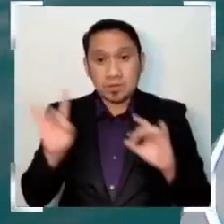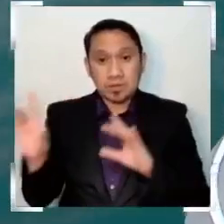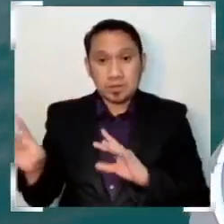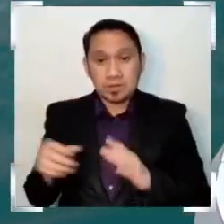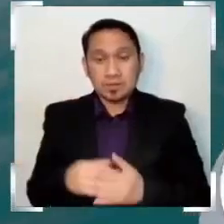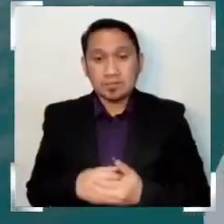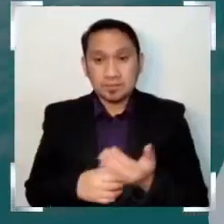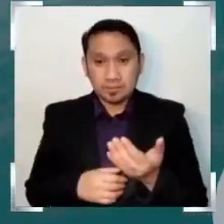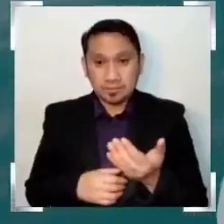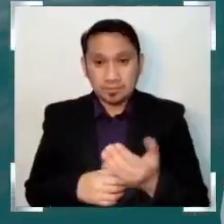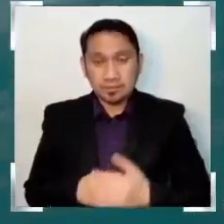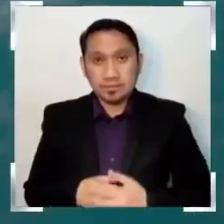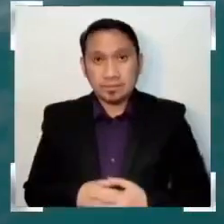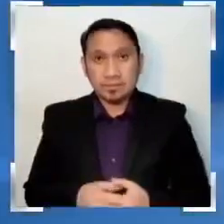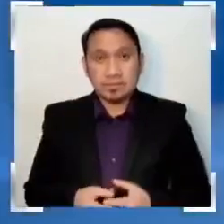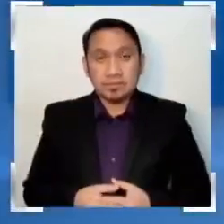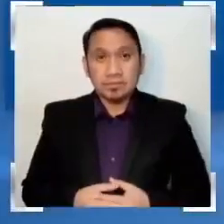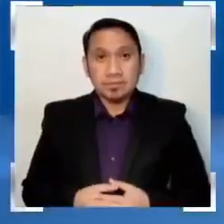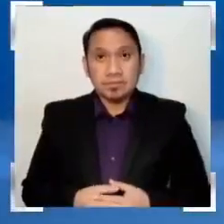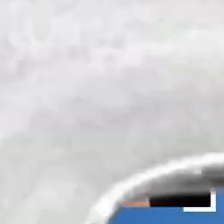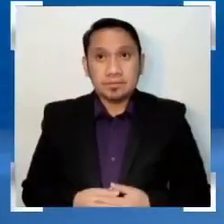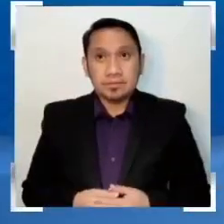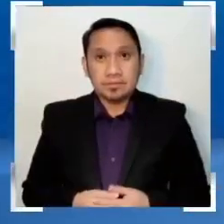si JP Soriano.